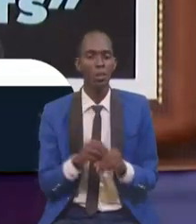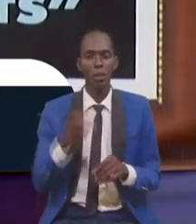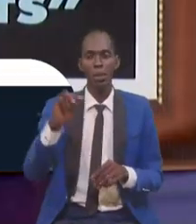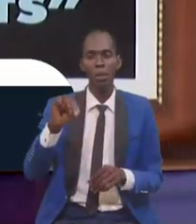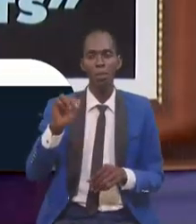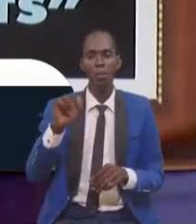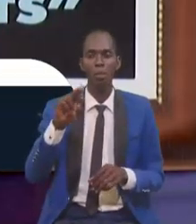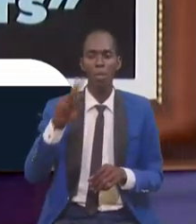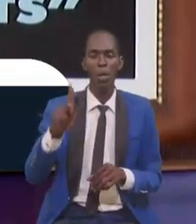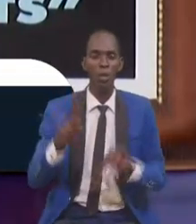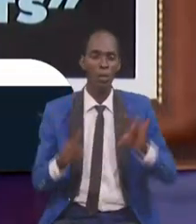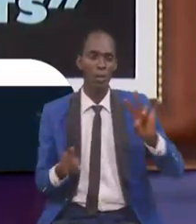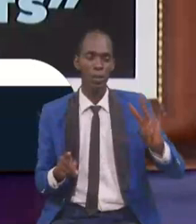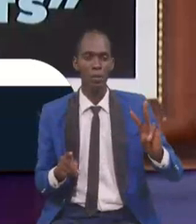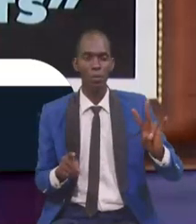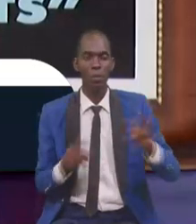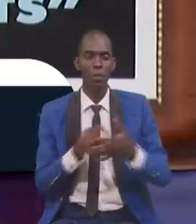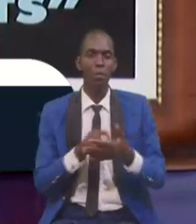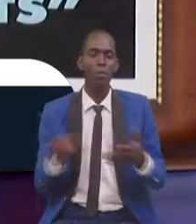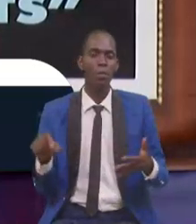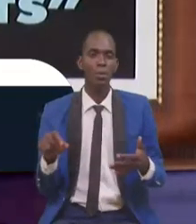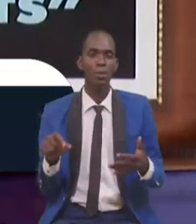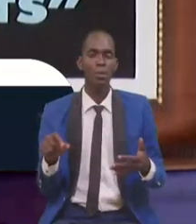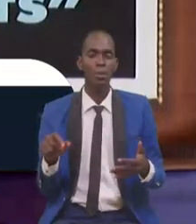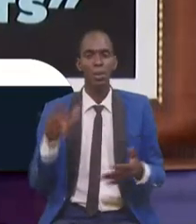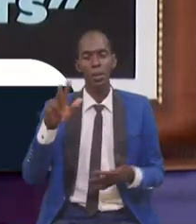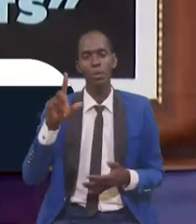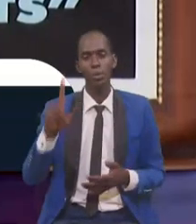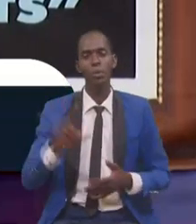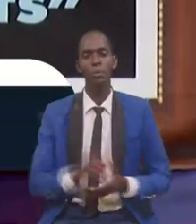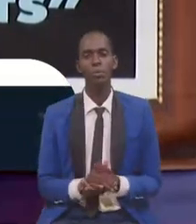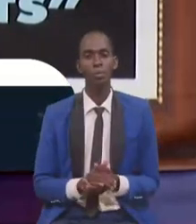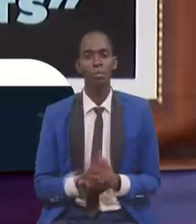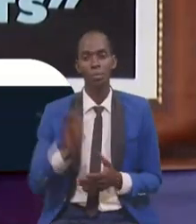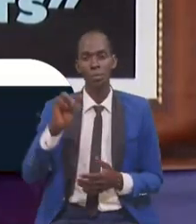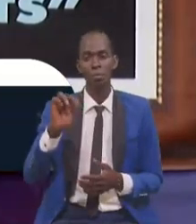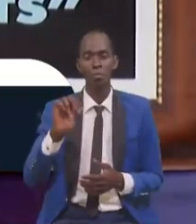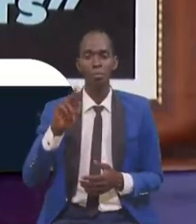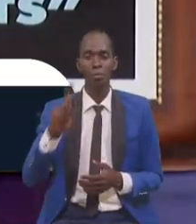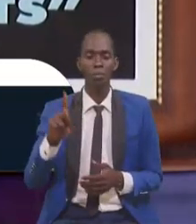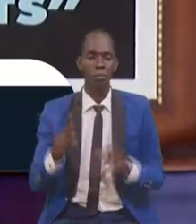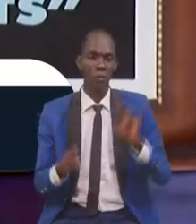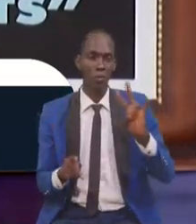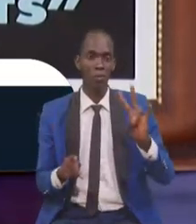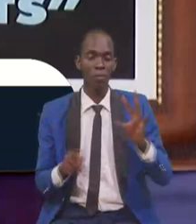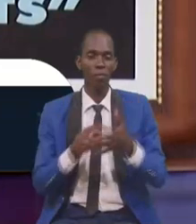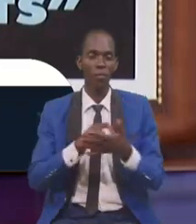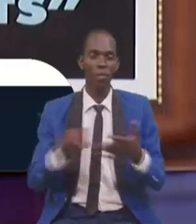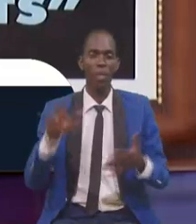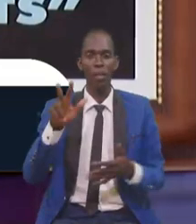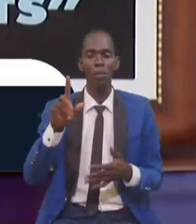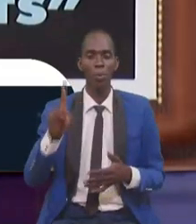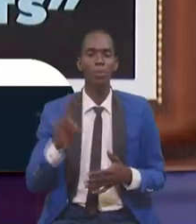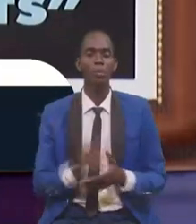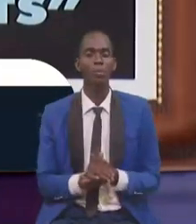Marc chapitre 7. Je lis le verset 31. Marc 7. Lisons